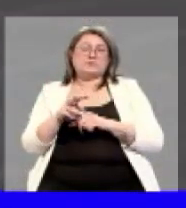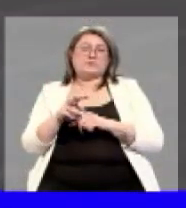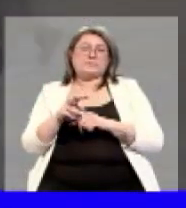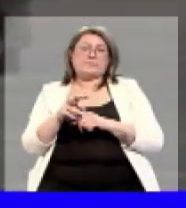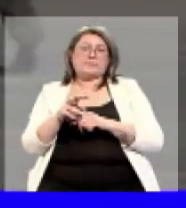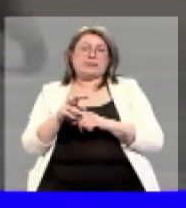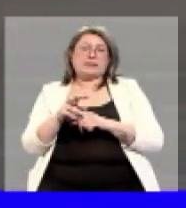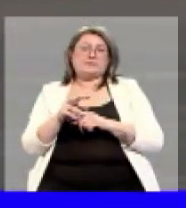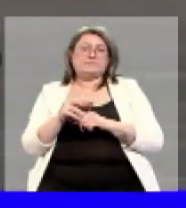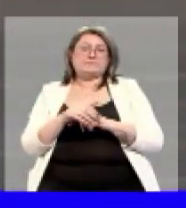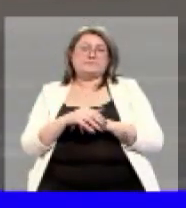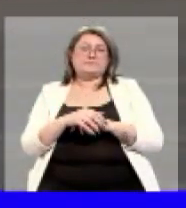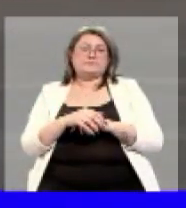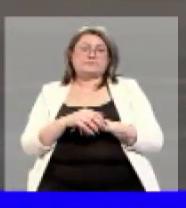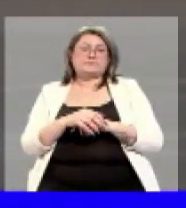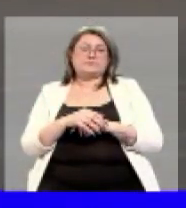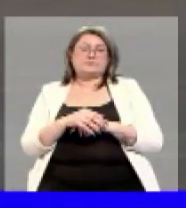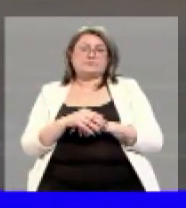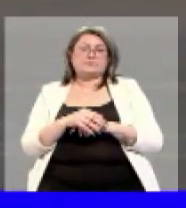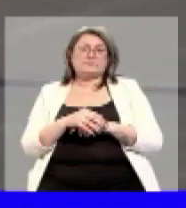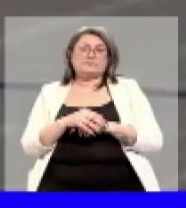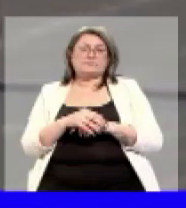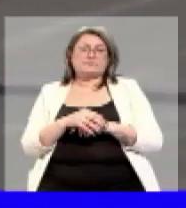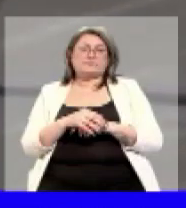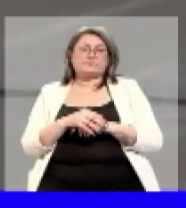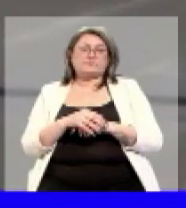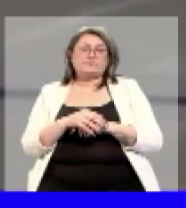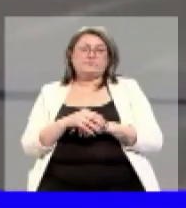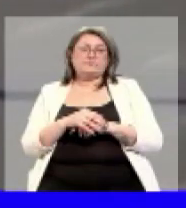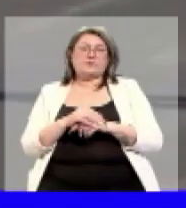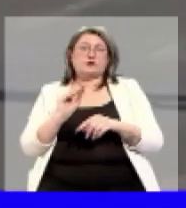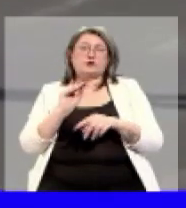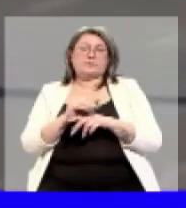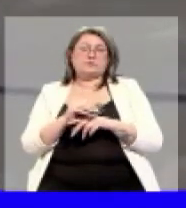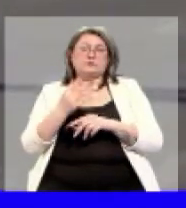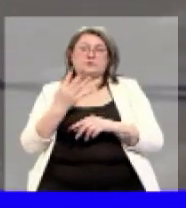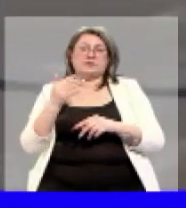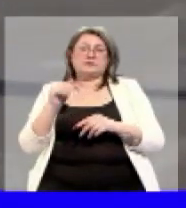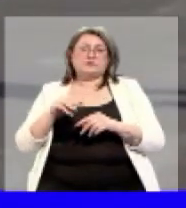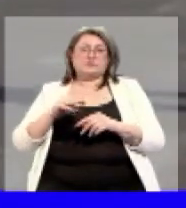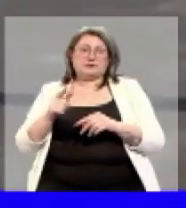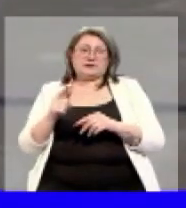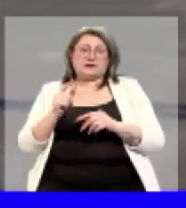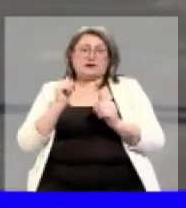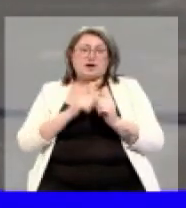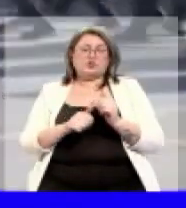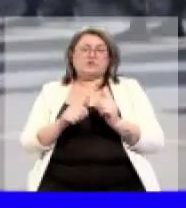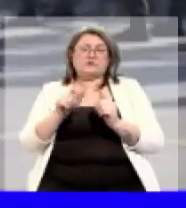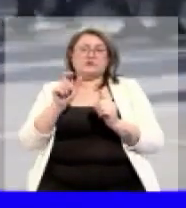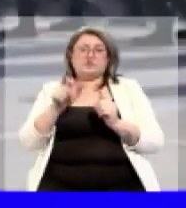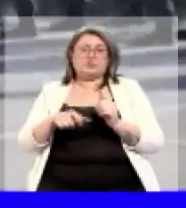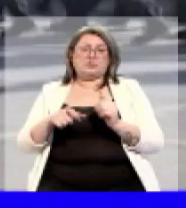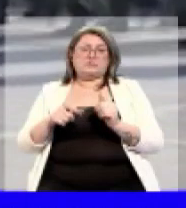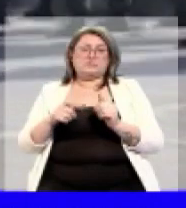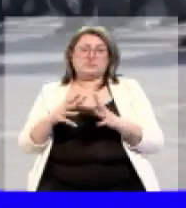ақы және тегін тамақ пен тұрғын үй төлемдерін қамтамасыз етіледі. Және де әскери жоғары оқу орындарында білім алуға мүмкіндік